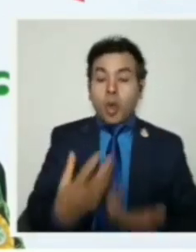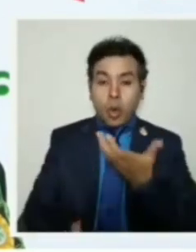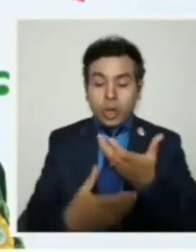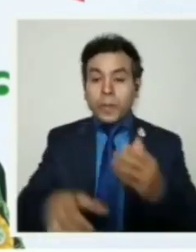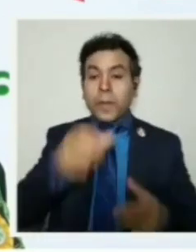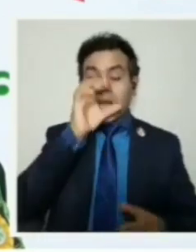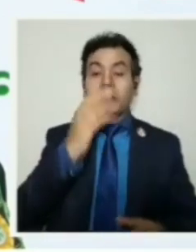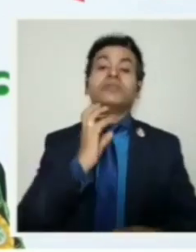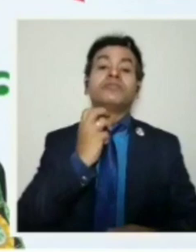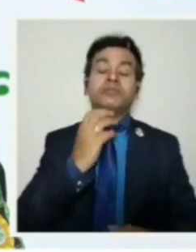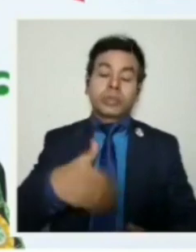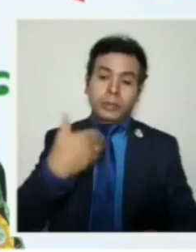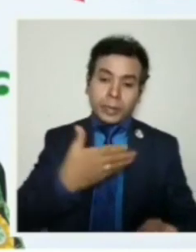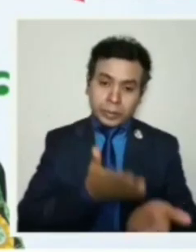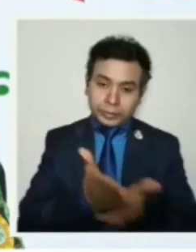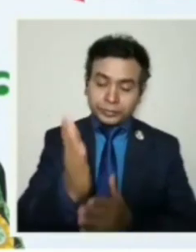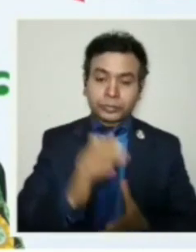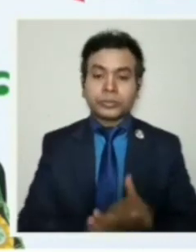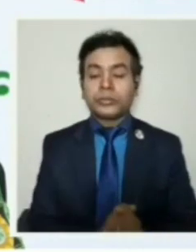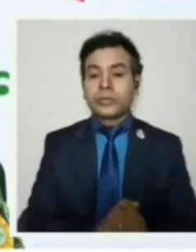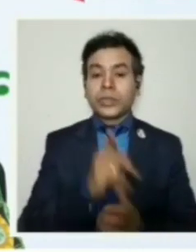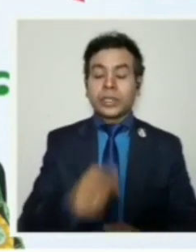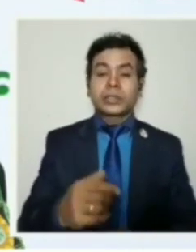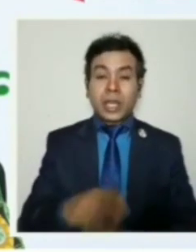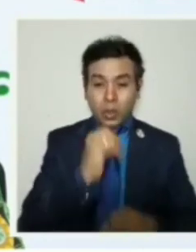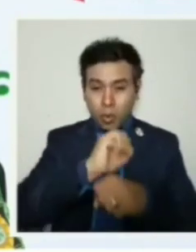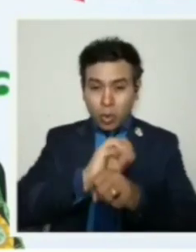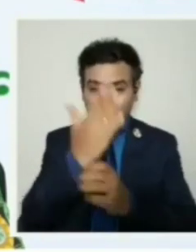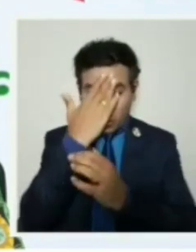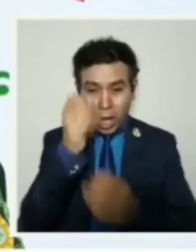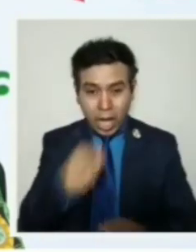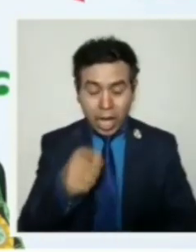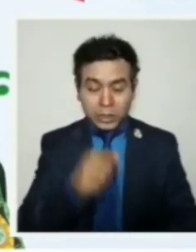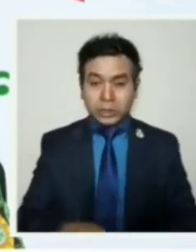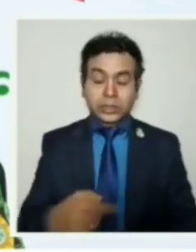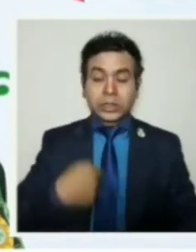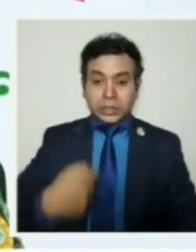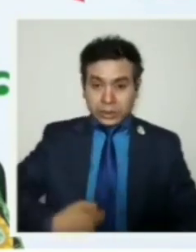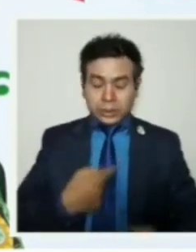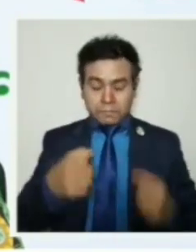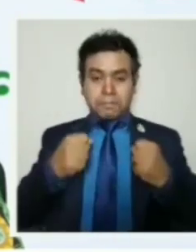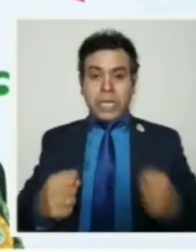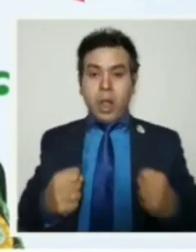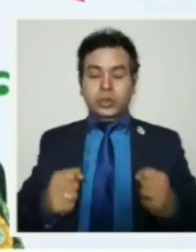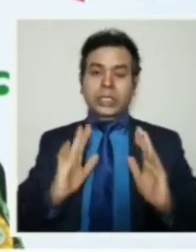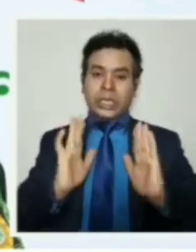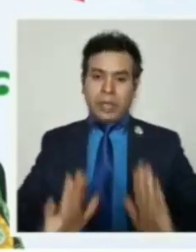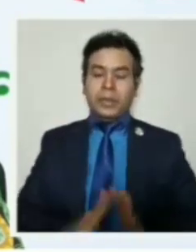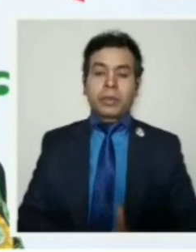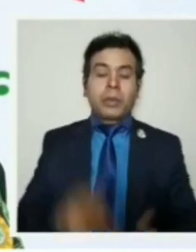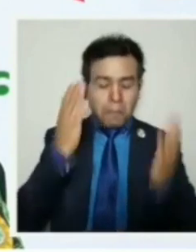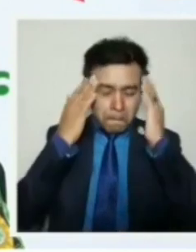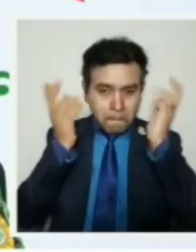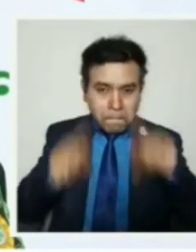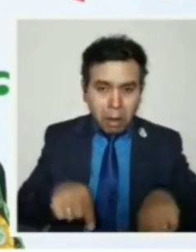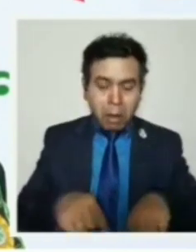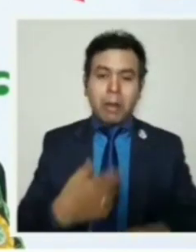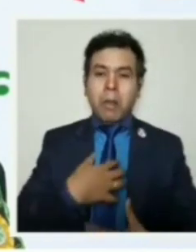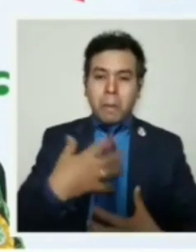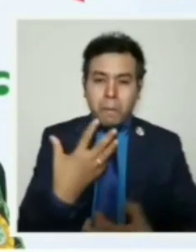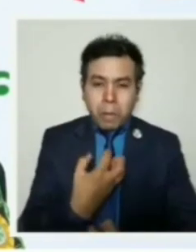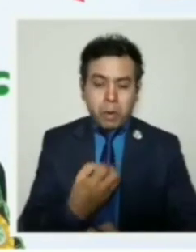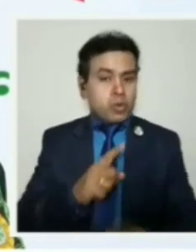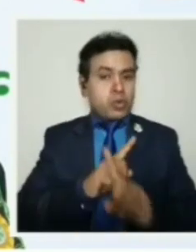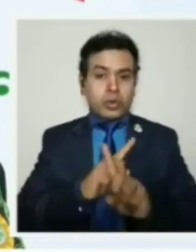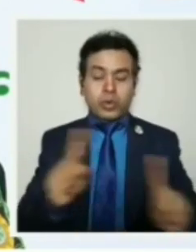তরল খাবার, পানি বেশি করে পান করুন। যারা আক্রান্ত হয়েছেন তারা মনোবল দৃঢ় রাখবেন।